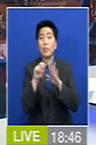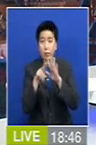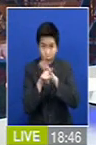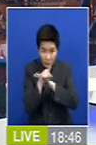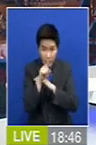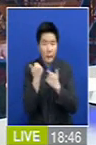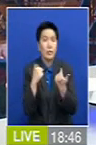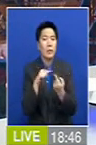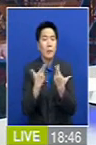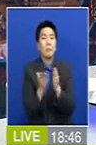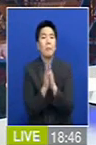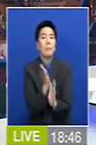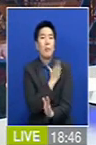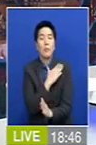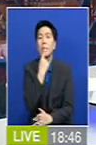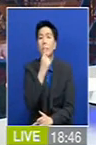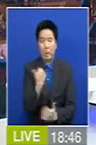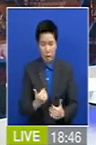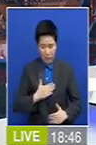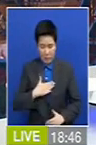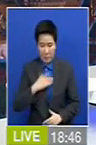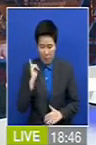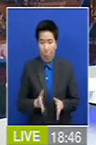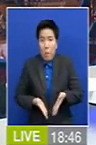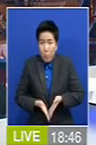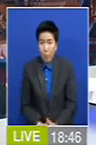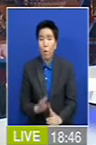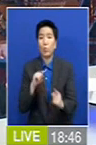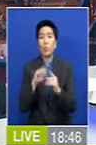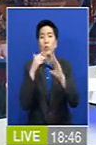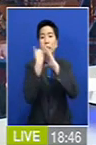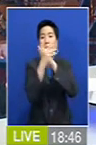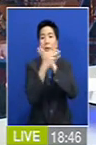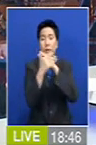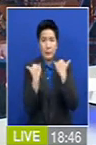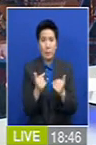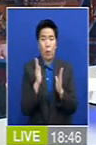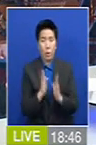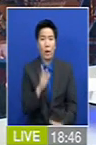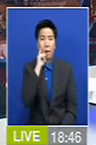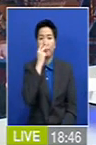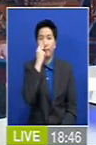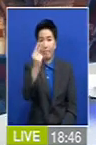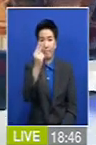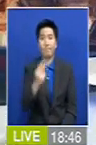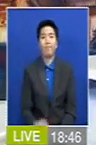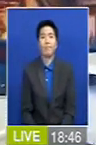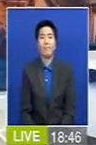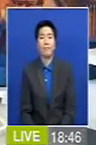ครับซึ่งทางพระสัญลักษณ์เน้นย้ำว่าตนเองเป็นลูกอีสานคนหนึ่งเหมือนกันนะครับและนี่คือคนในข่าวครับ